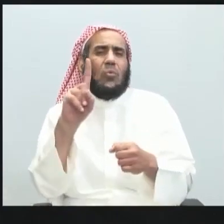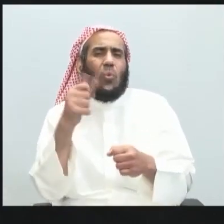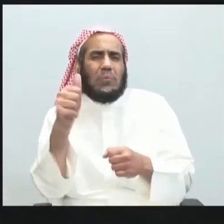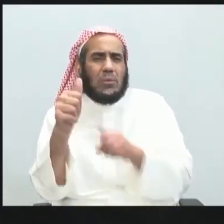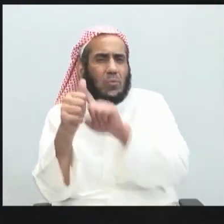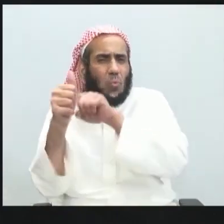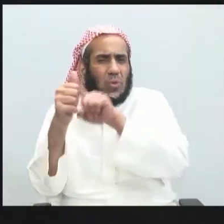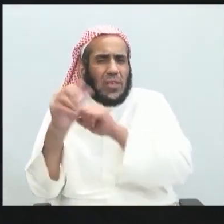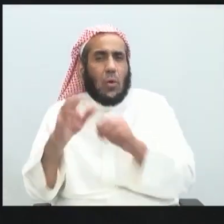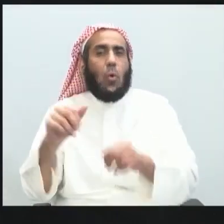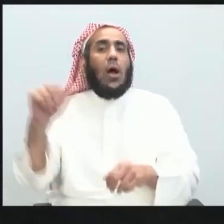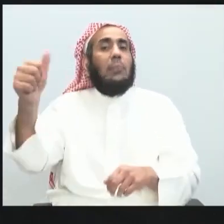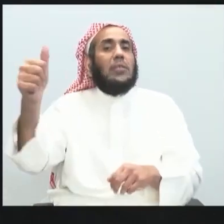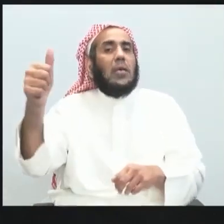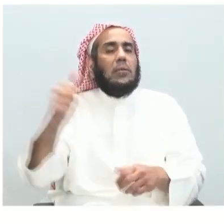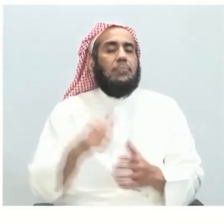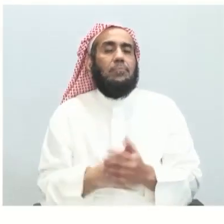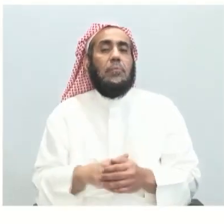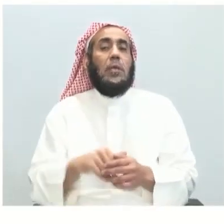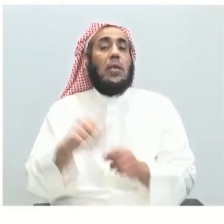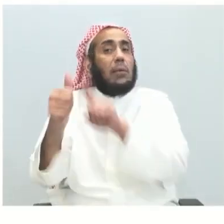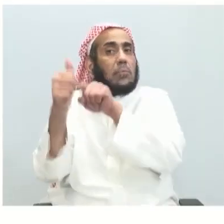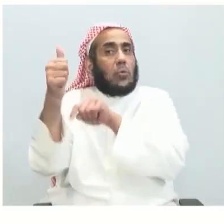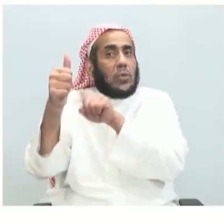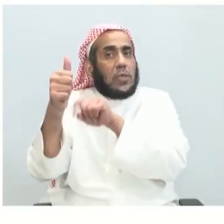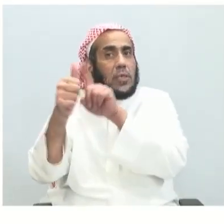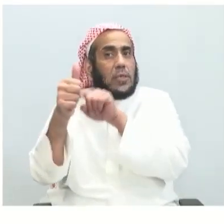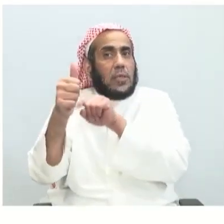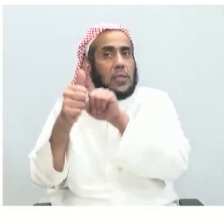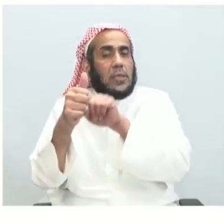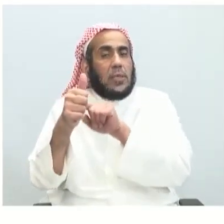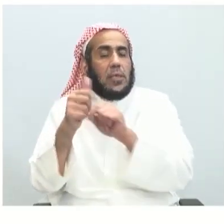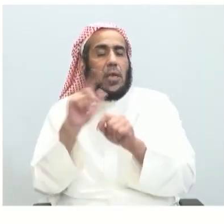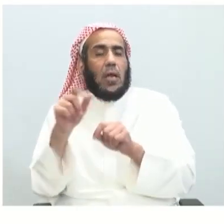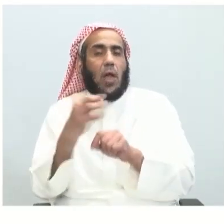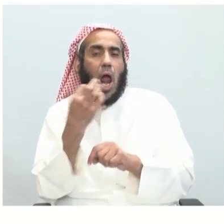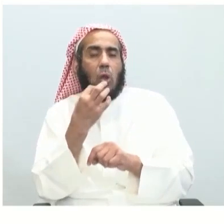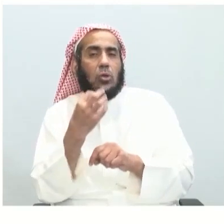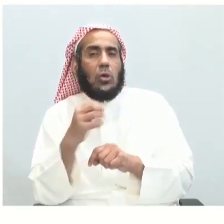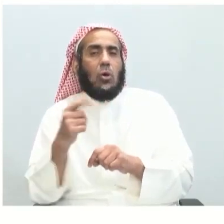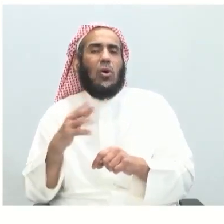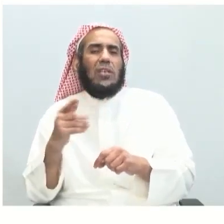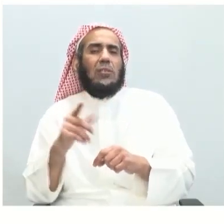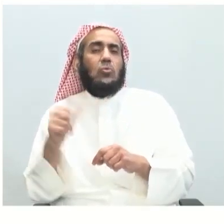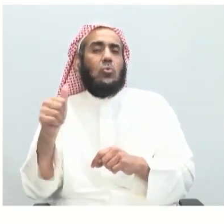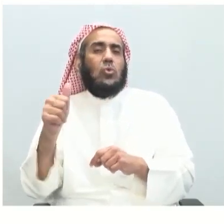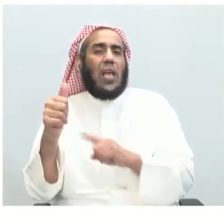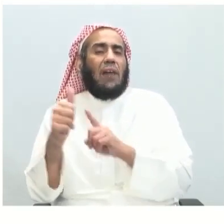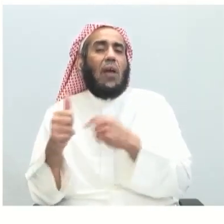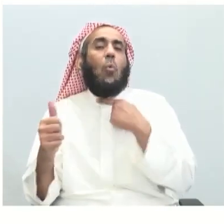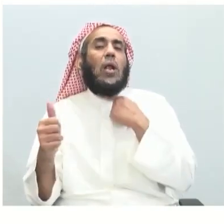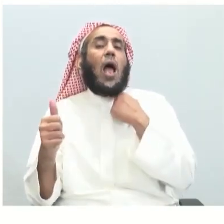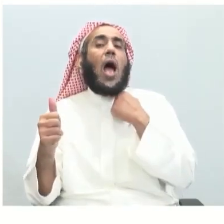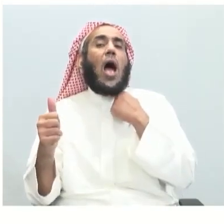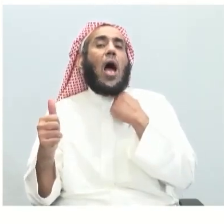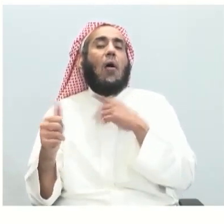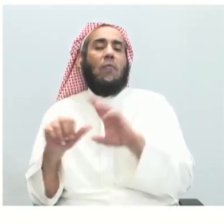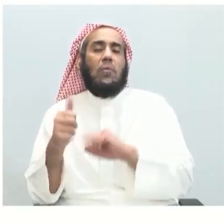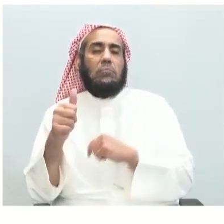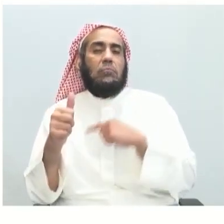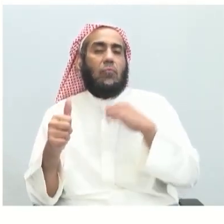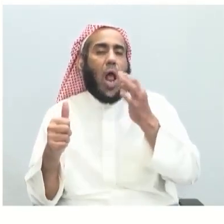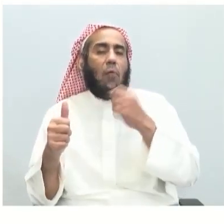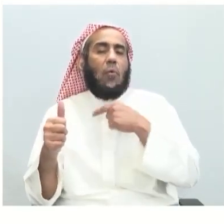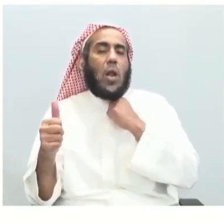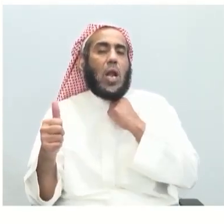قطع همزه وصل وهمزه قطع همزه الوصل لاحظ النطق ورسمها تنطق فقط في اول الكلام همزه الوصل